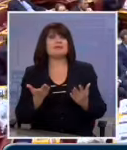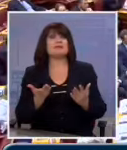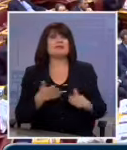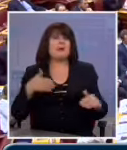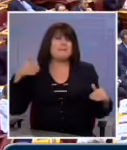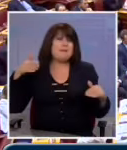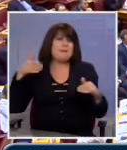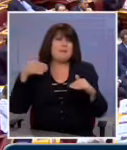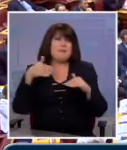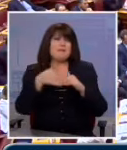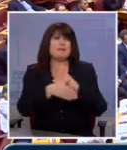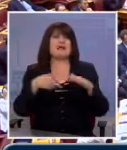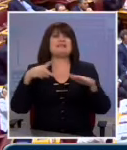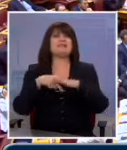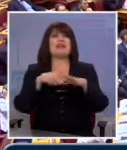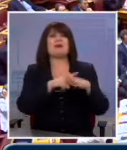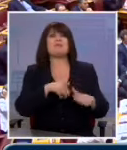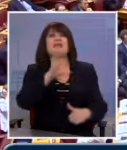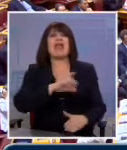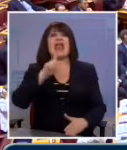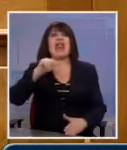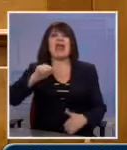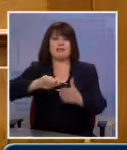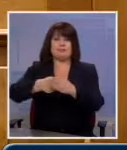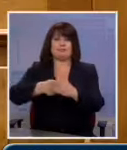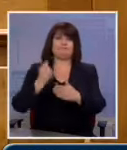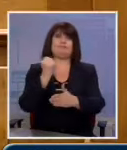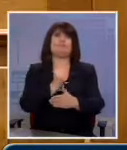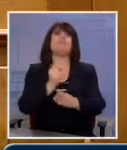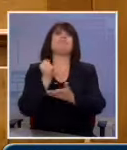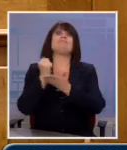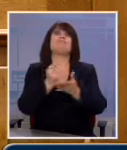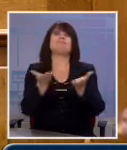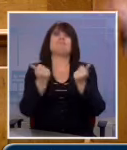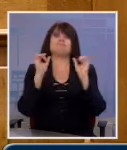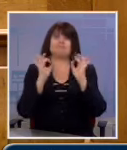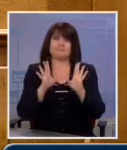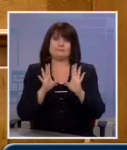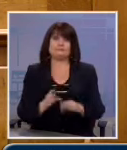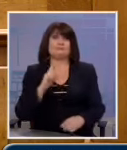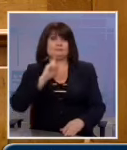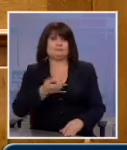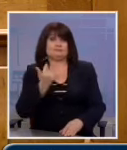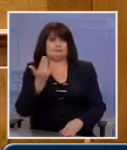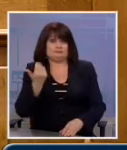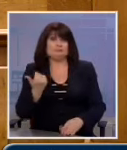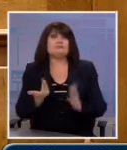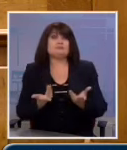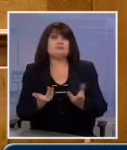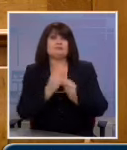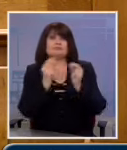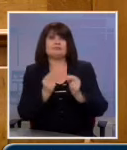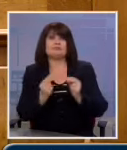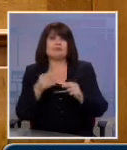κατάρρευση των τραπεζών με τη σφράγιση του ΕΛΕΗ, για την οποία δεν έχετε εντολή, επειδή κατά αποτέλεσμα οδηγεί σε